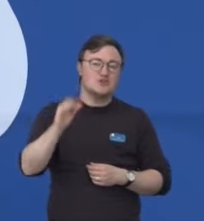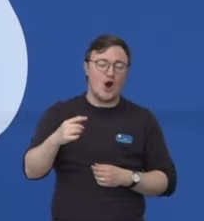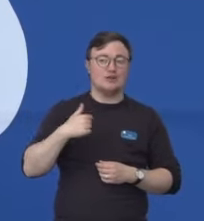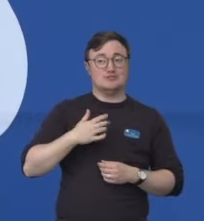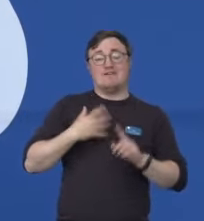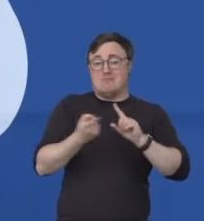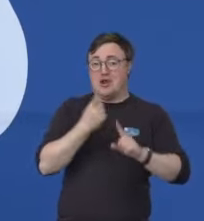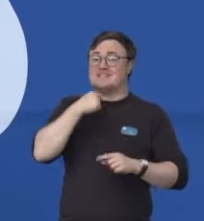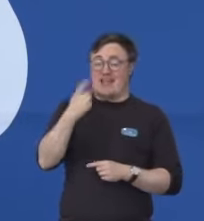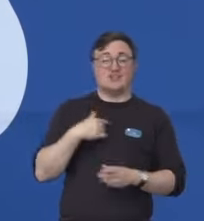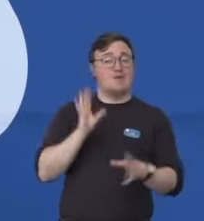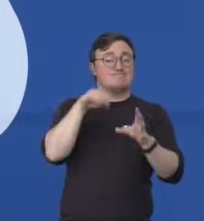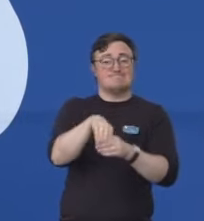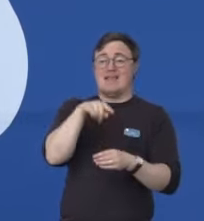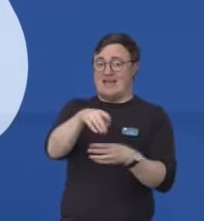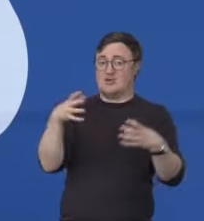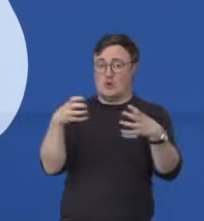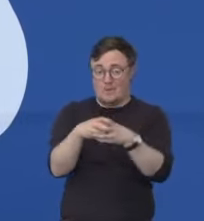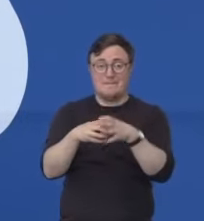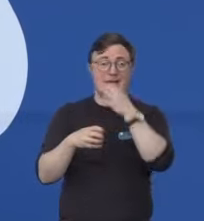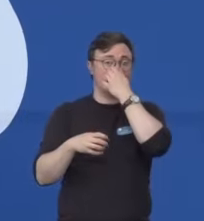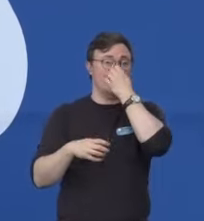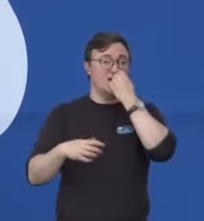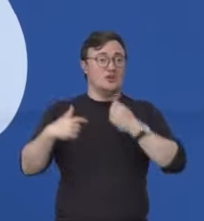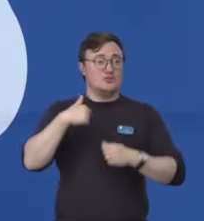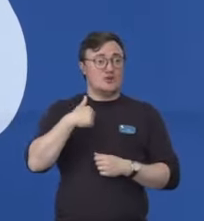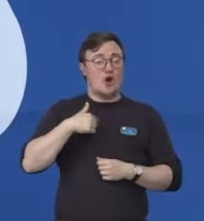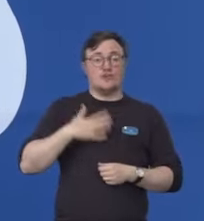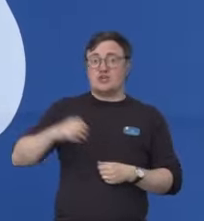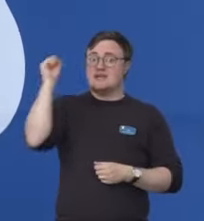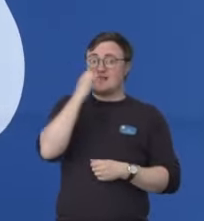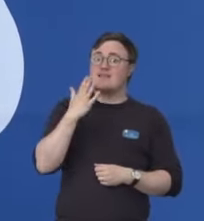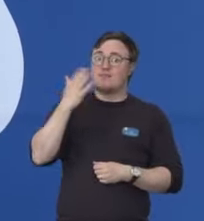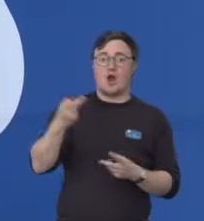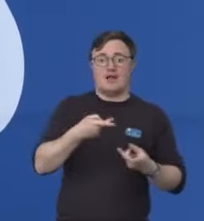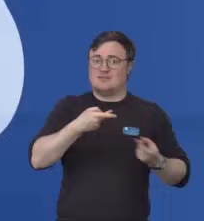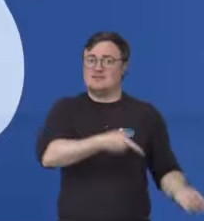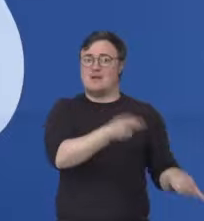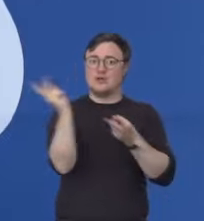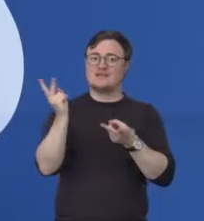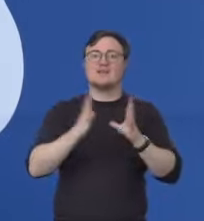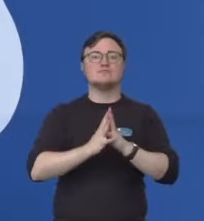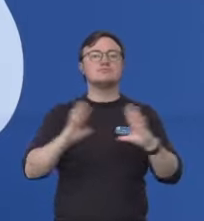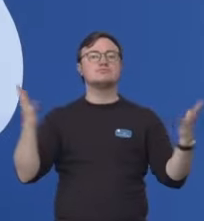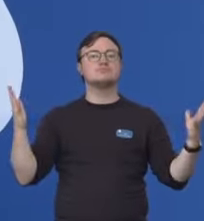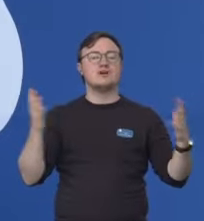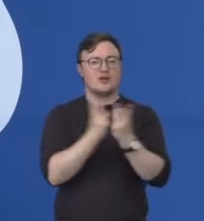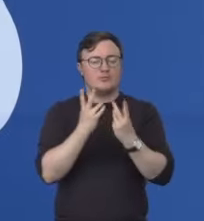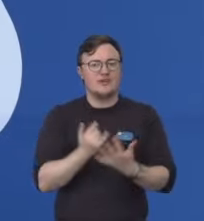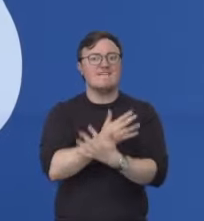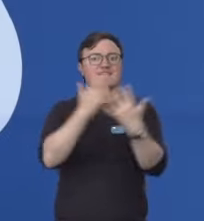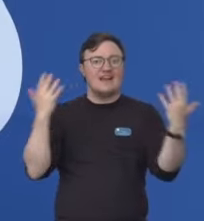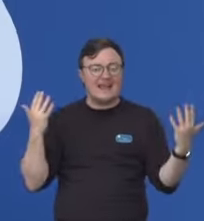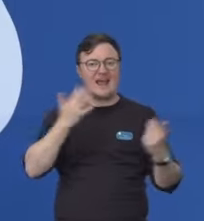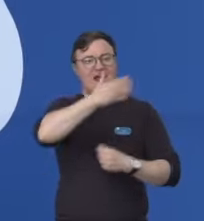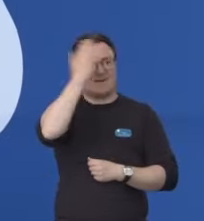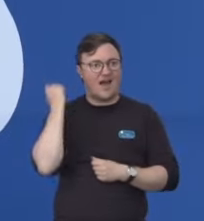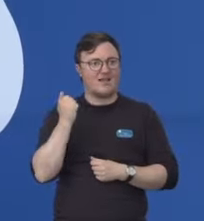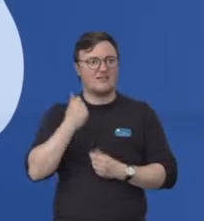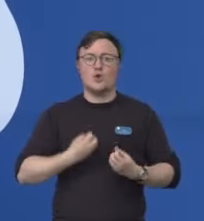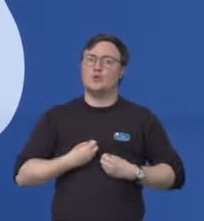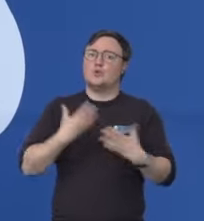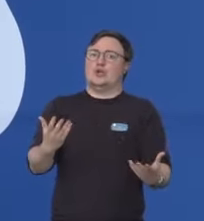säga. Jag tycker att det är jättebra att demokratin utökas så att fler och fler kan